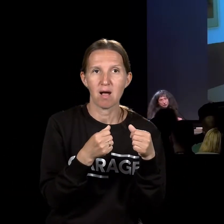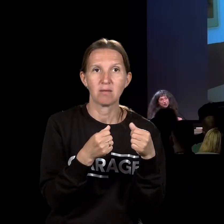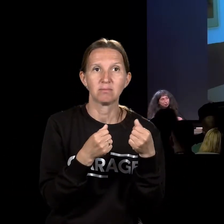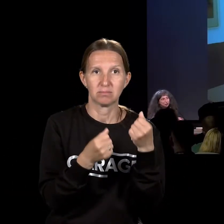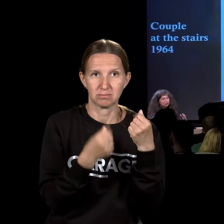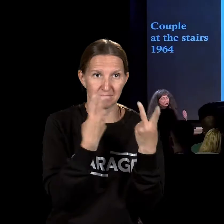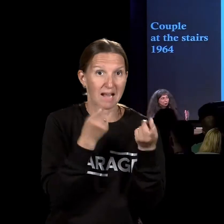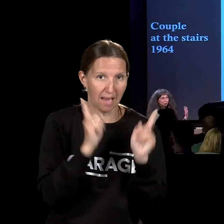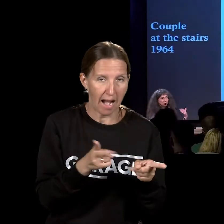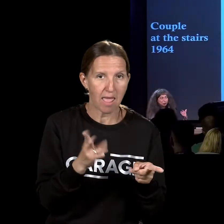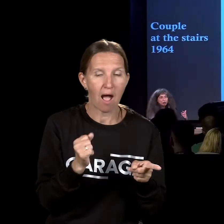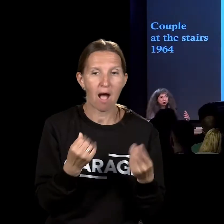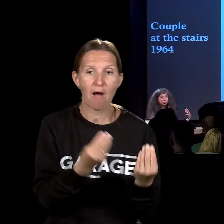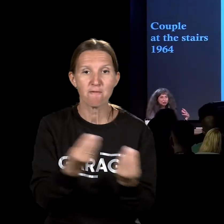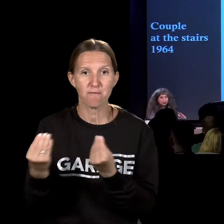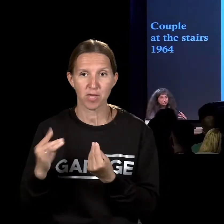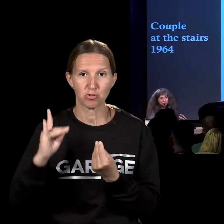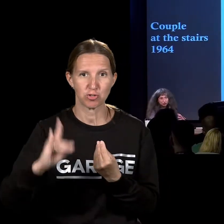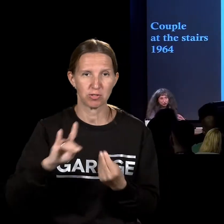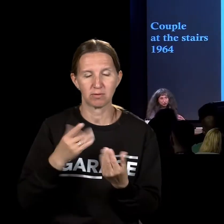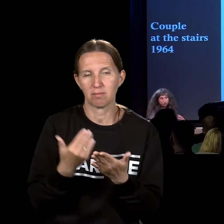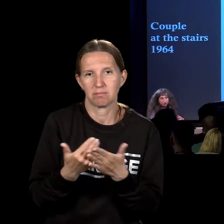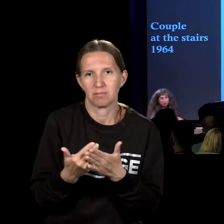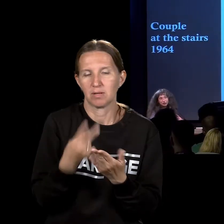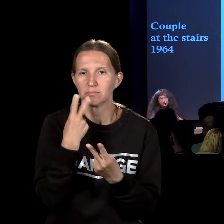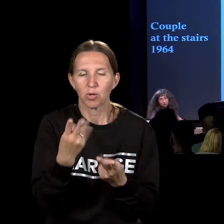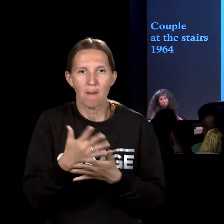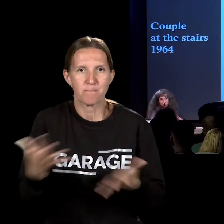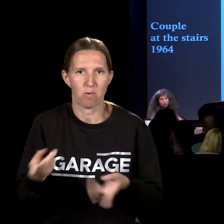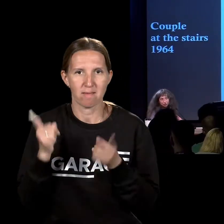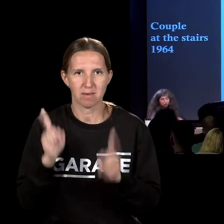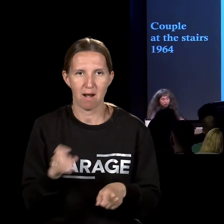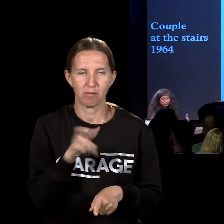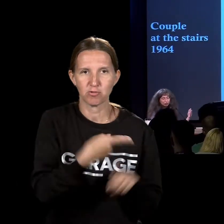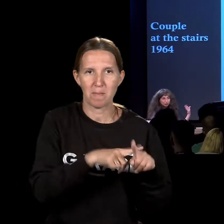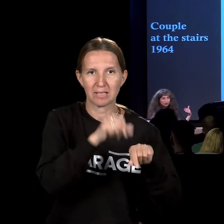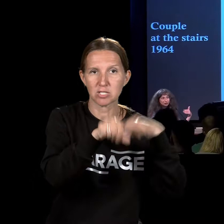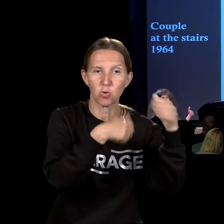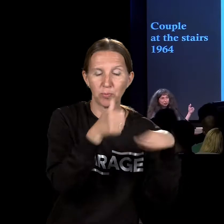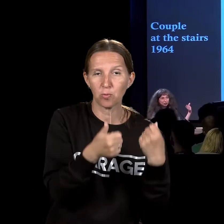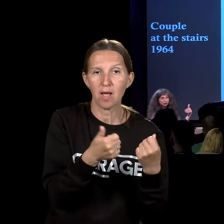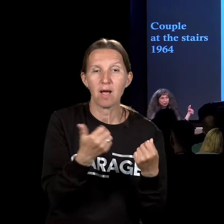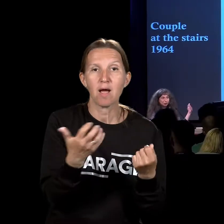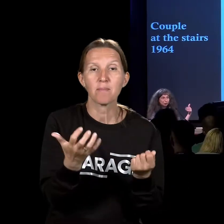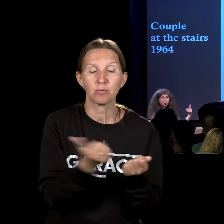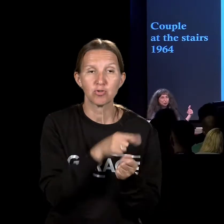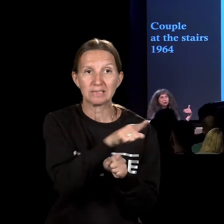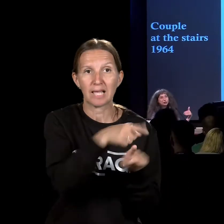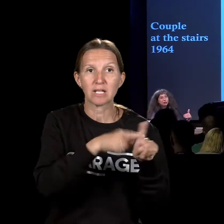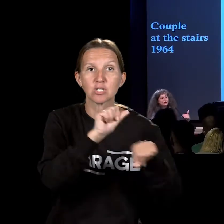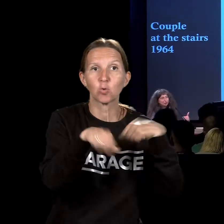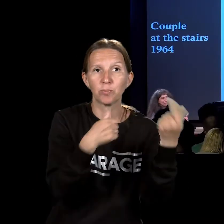скульптуры. Но при этом эти скульптуры как бы утаскивают в это свое небытие, в котором они находятся, утаскивают вот этот самый